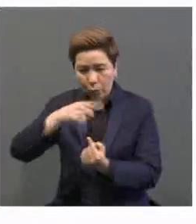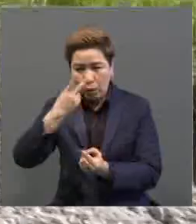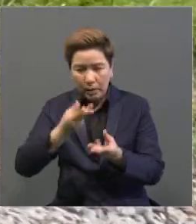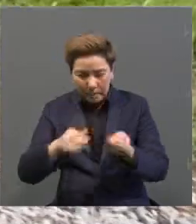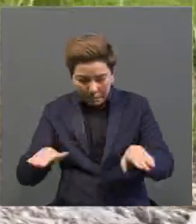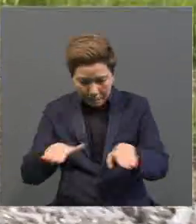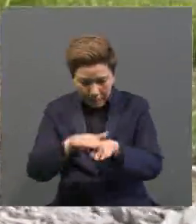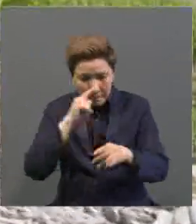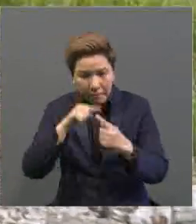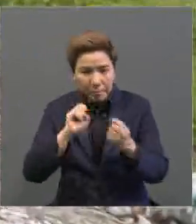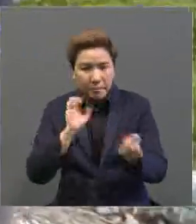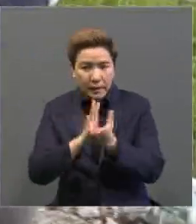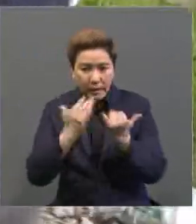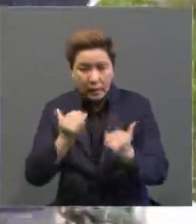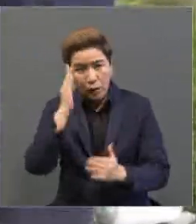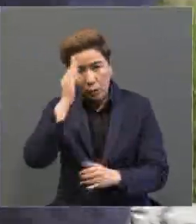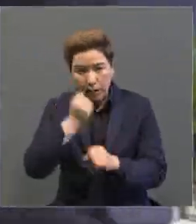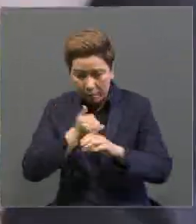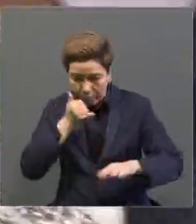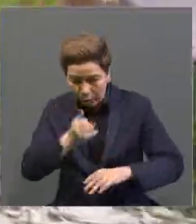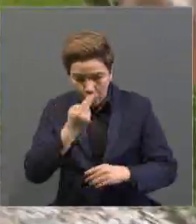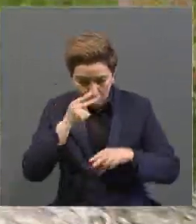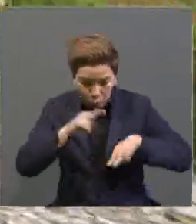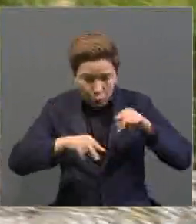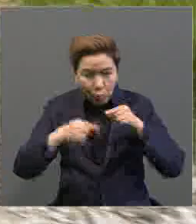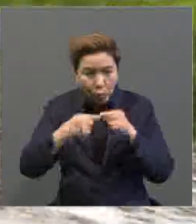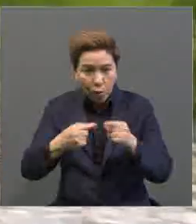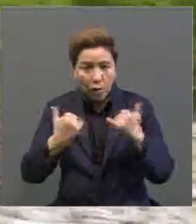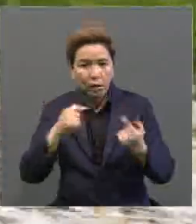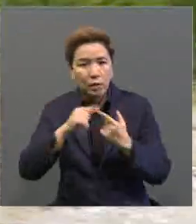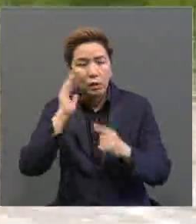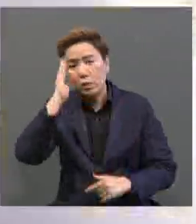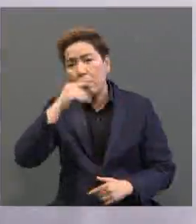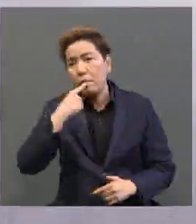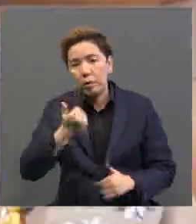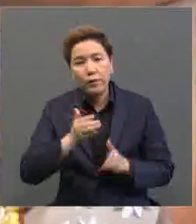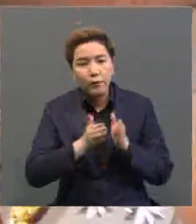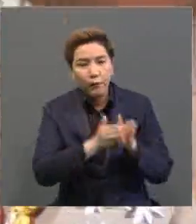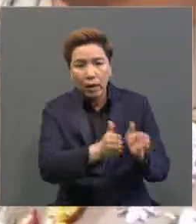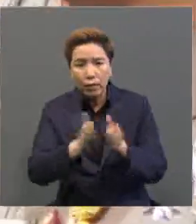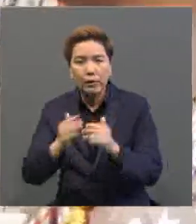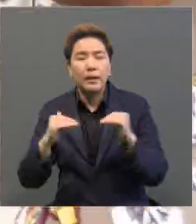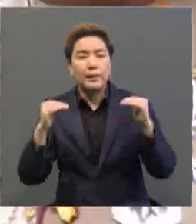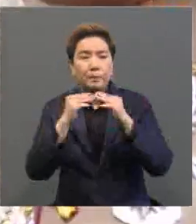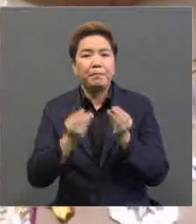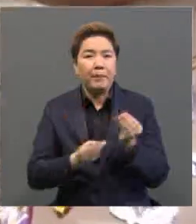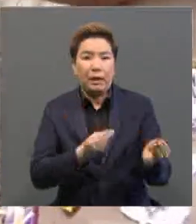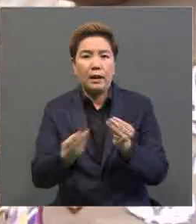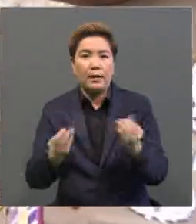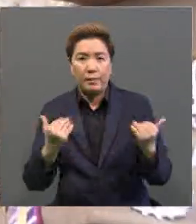ที่ดินและหลังจากนี้จะลงพื้นที่อย่างต่อเนื่องพร้อมยืนยันว่าทุกฝ่ายจะได้รับความเป็นธร